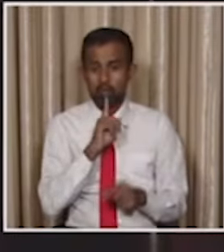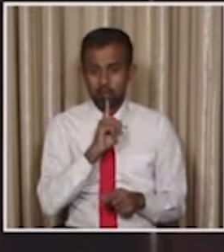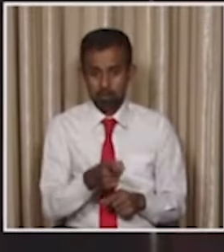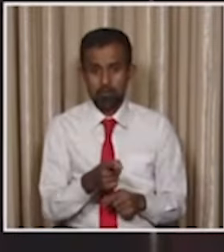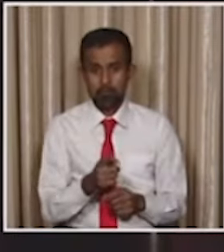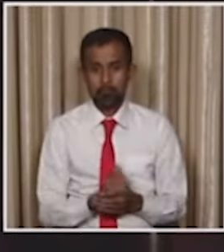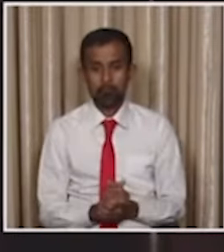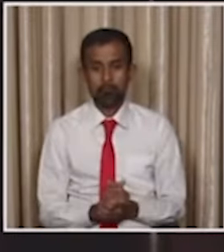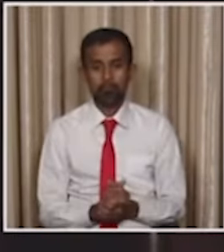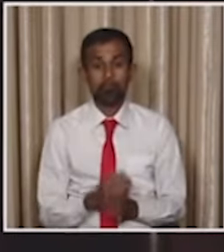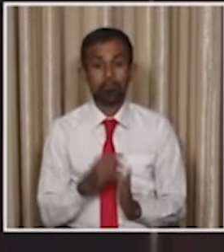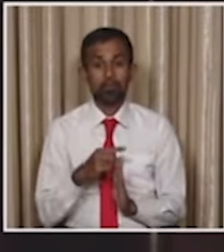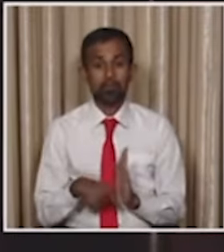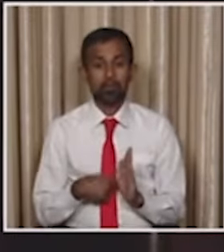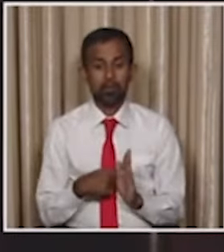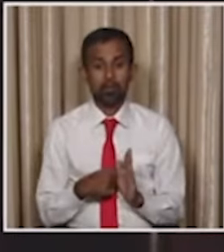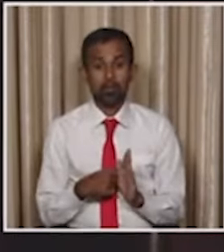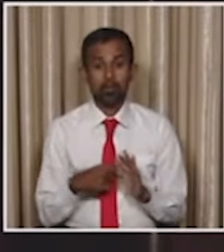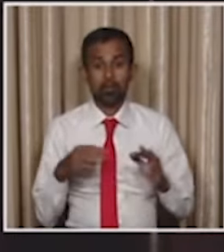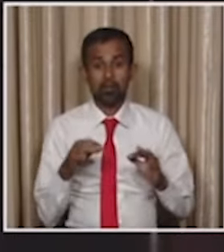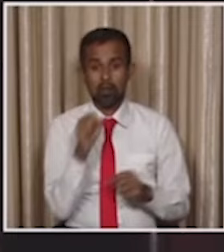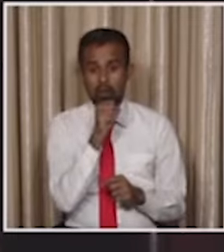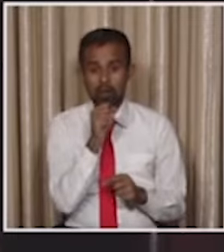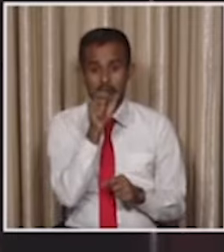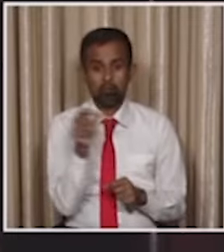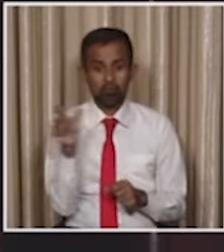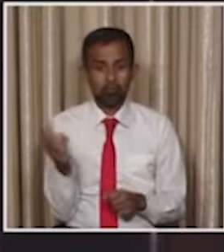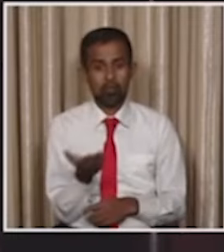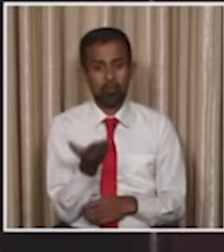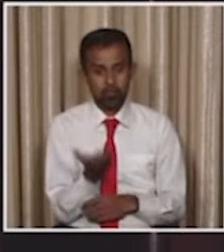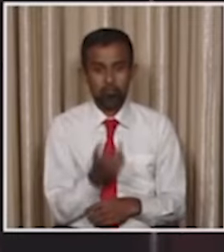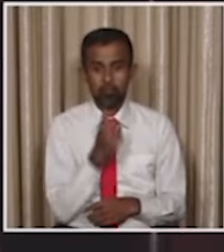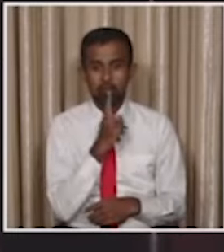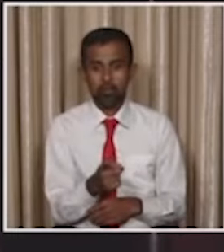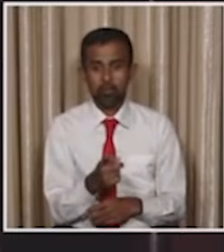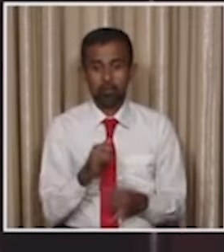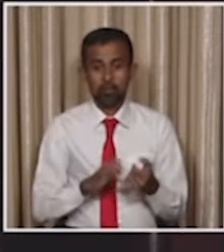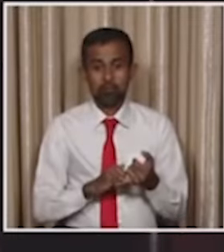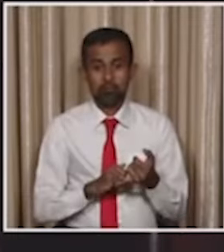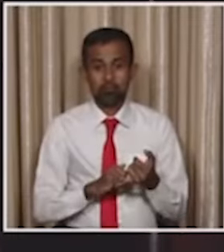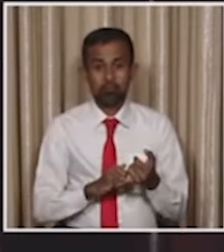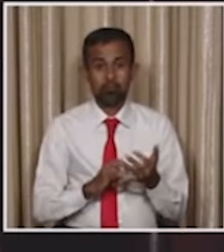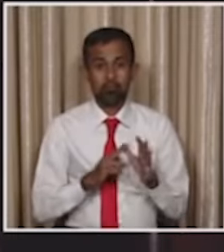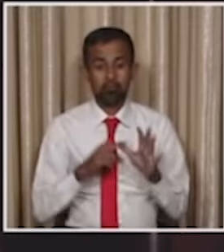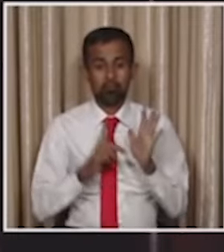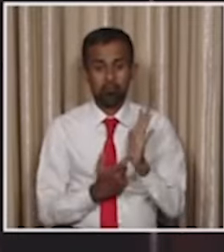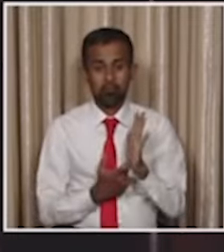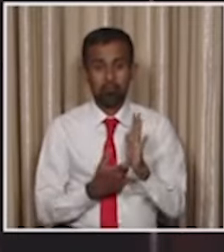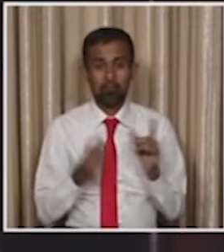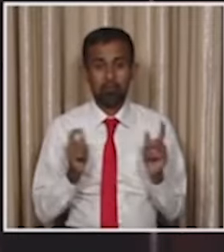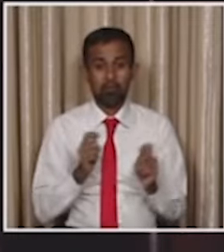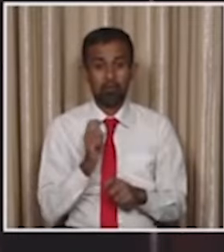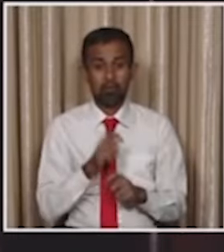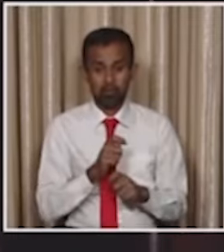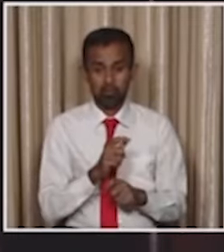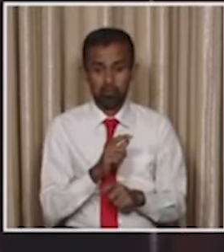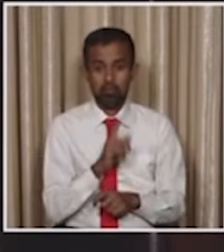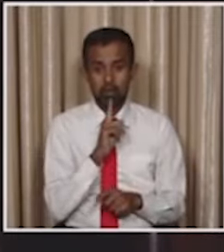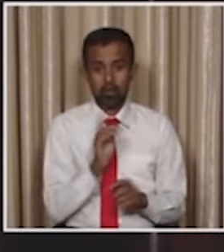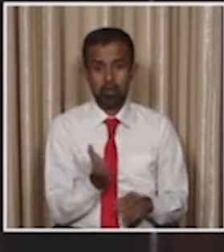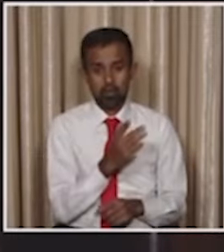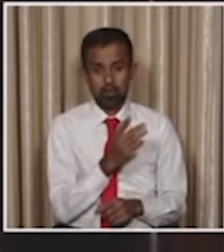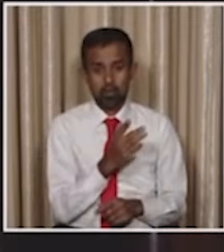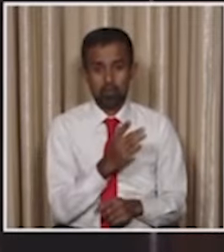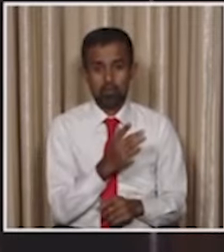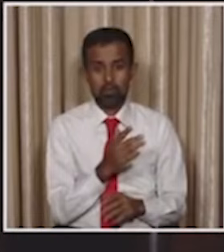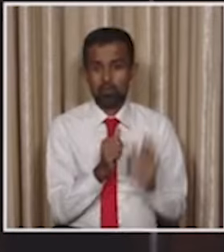ඒ වගේම මම මේ රටේ කලාකාරයන්ගෙන් ඉල්ලීමක් කරනවා. මේ ස්මාර්ට් ශ්‍රී ලංකා සංගීත ප්‍රසංග වලට ගියපු කලාකාරවන්ට අපි කියනවා